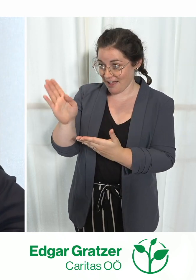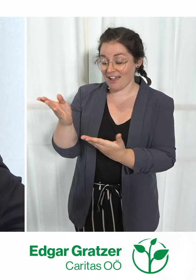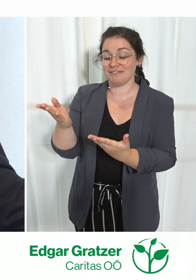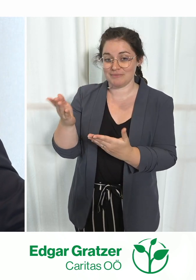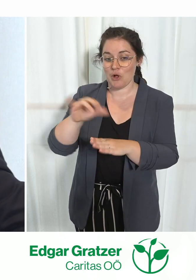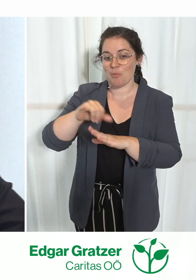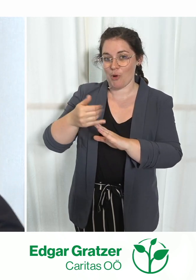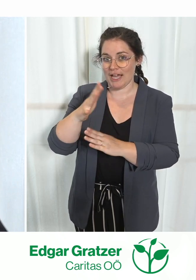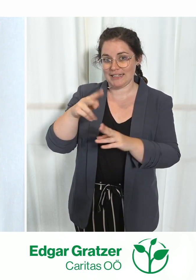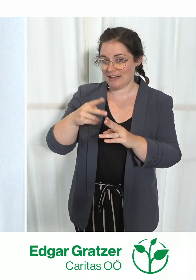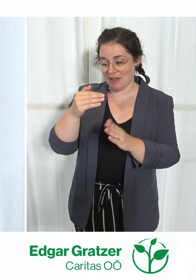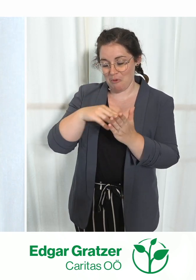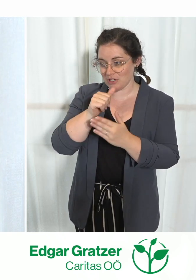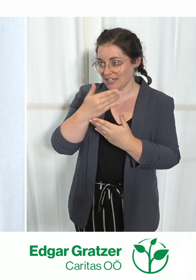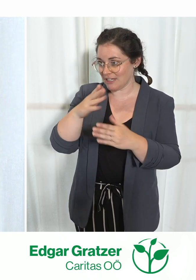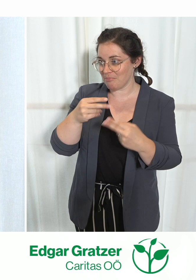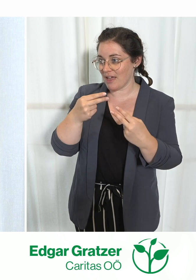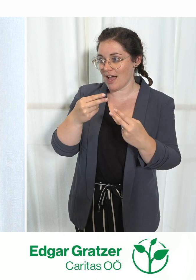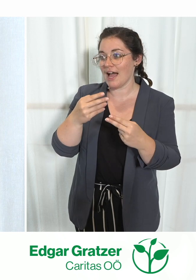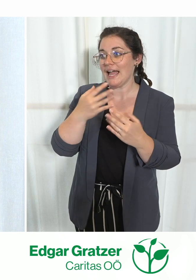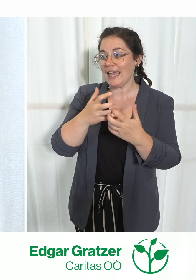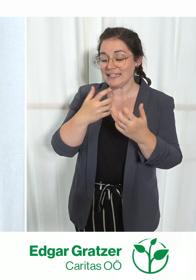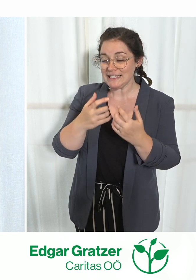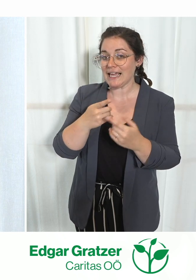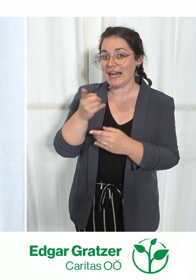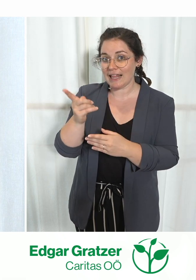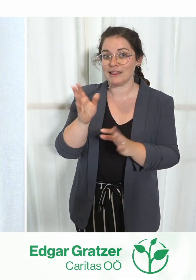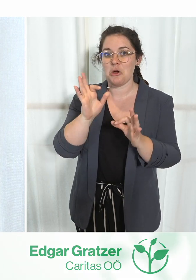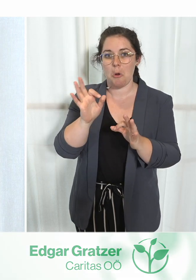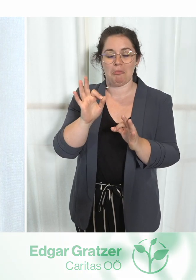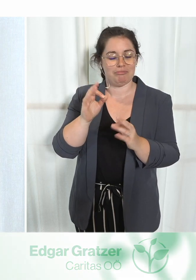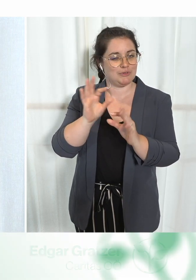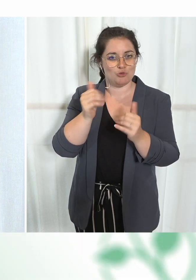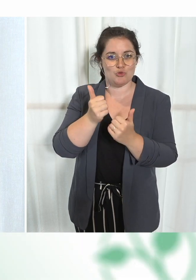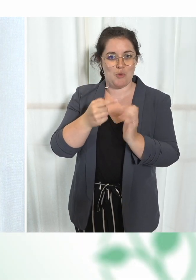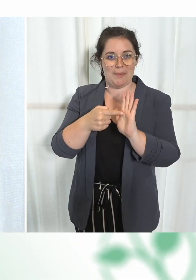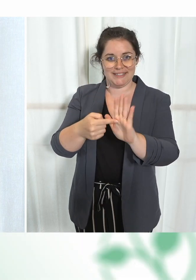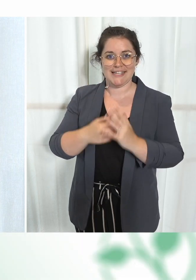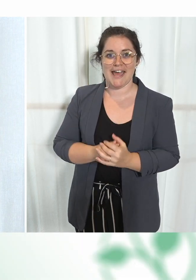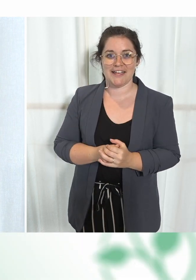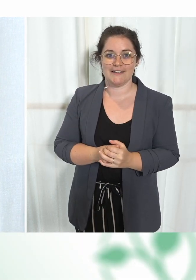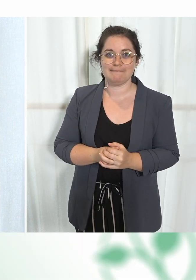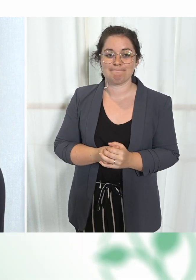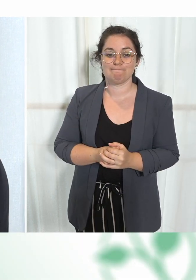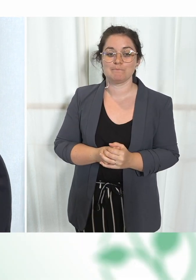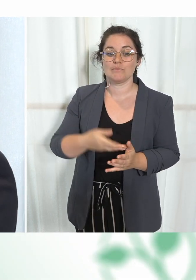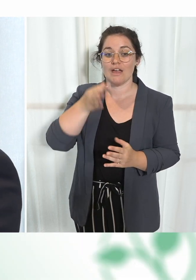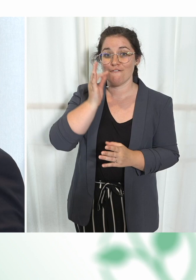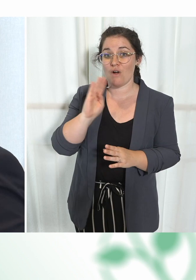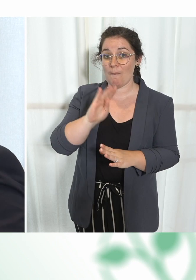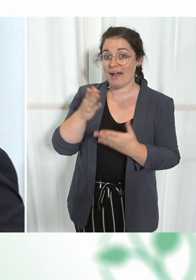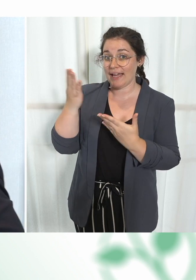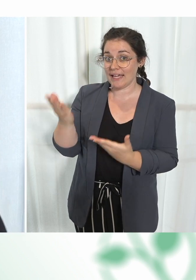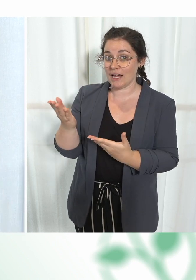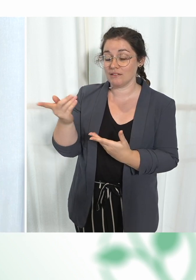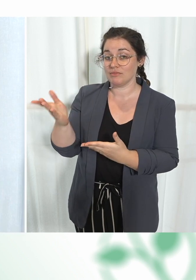Handwerk brauche ich nicht mehr erzählen. Sie hat das recht eindrucksvoll geschildert. Frau Bayer, Sie machen